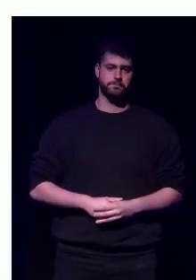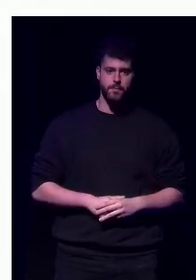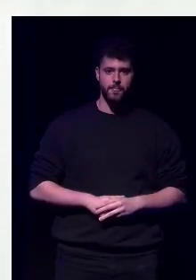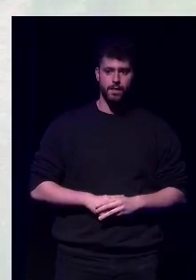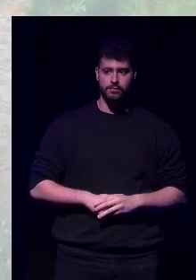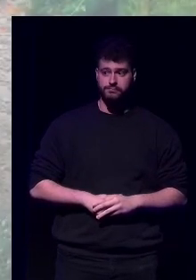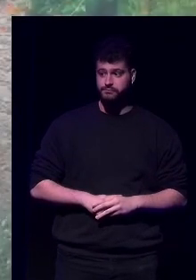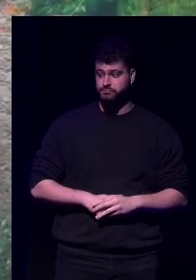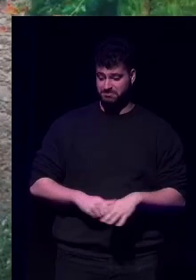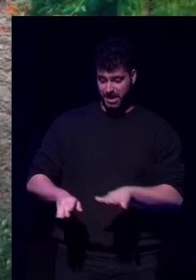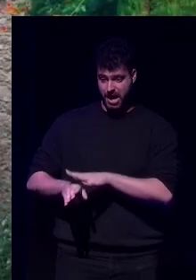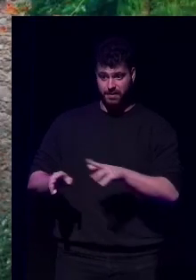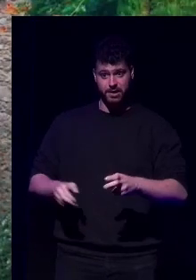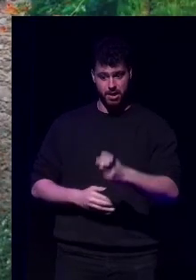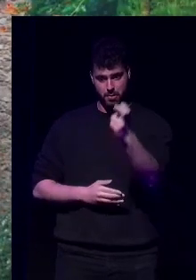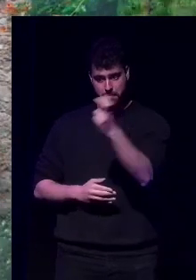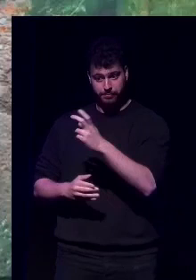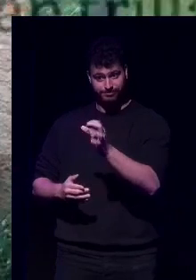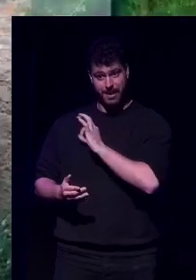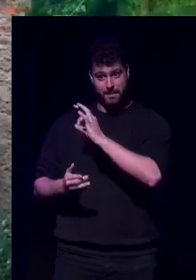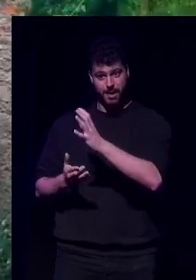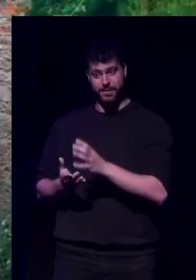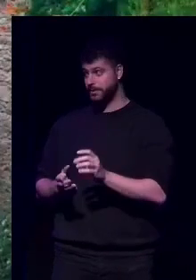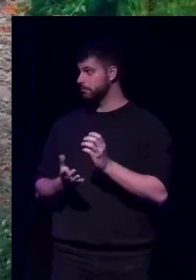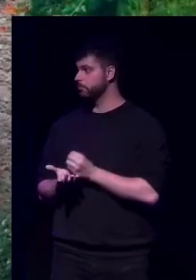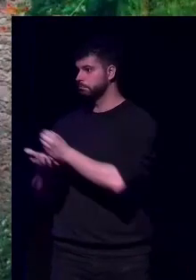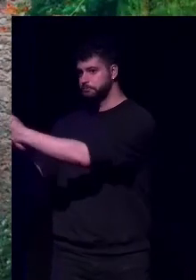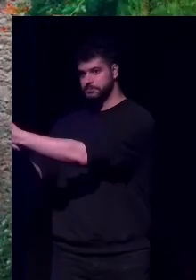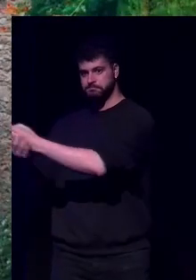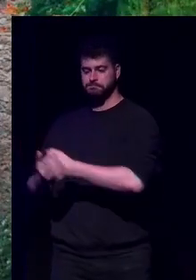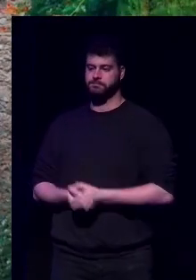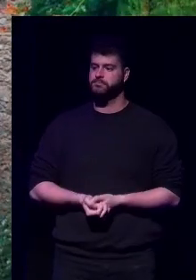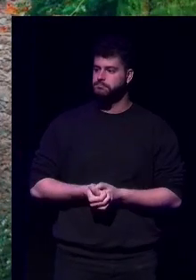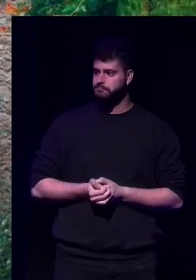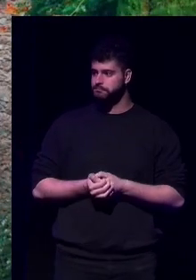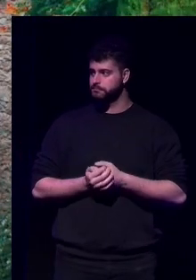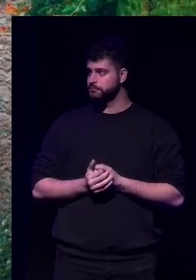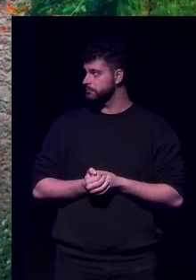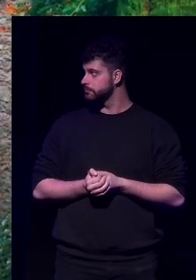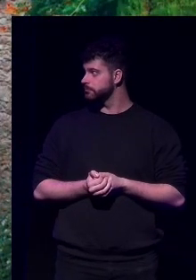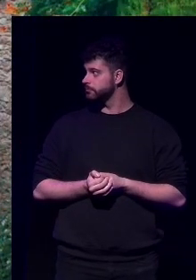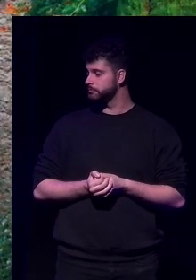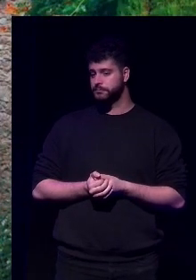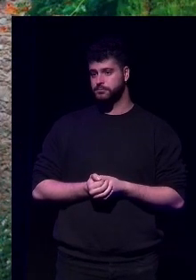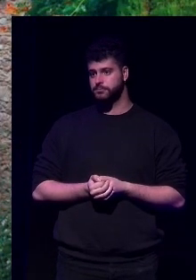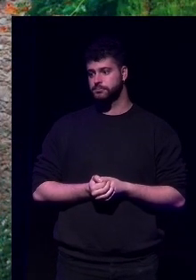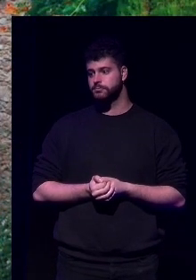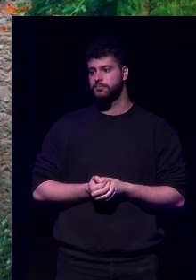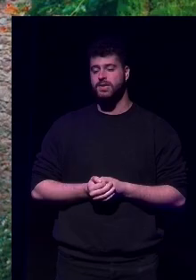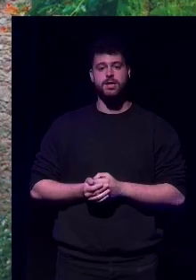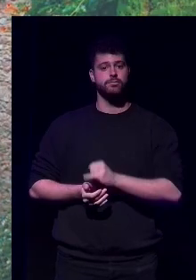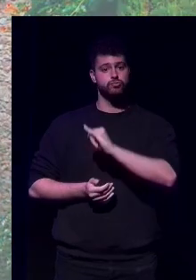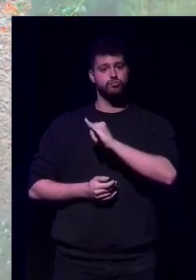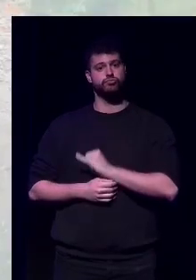Pugen a l'escenari per lliurar el premi el senyor Enric Totres, vicepresident tercer del Patronat de Turisme Costa Brava Girona de la Diputació de Girona, i Josep